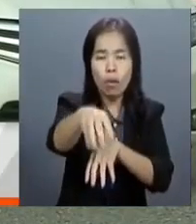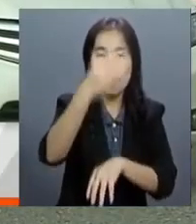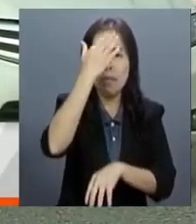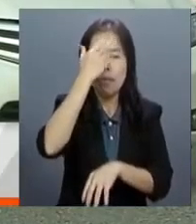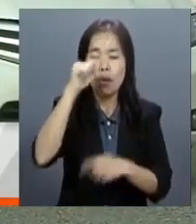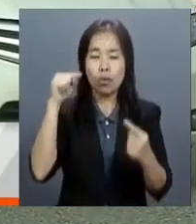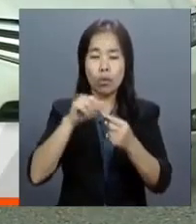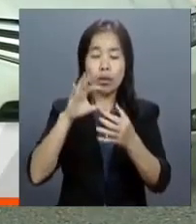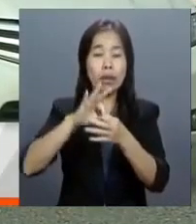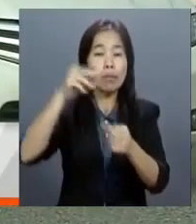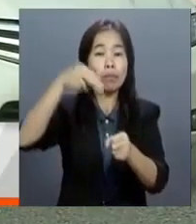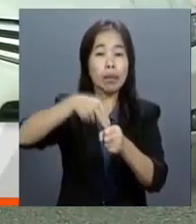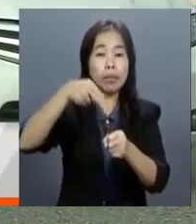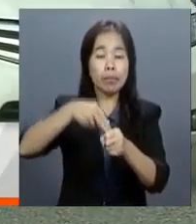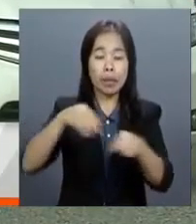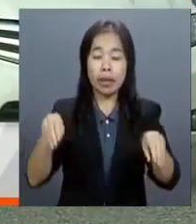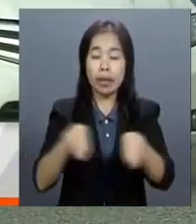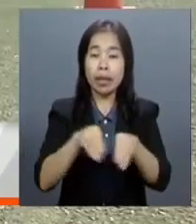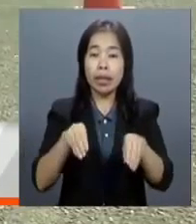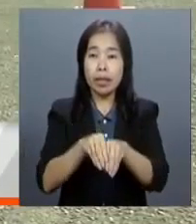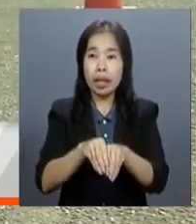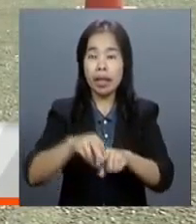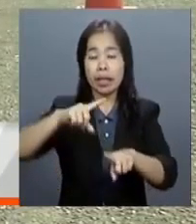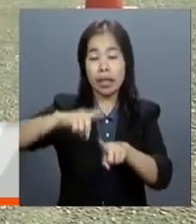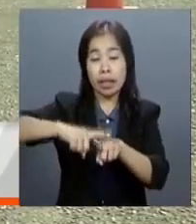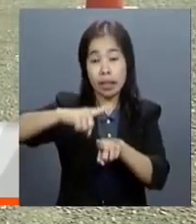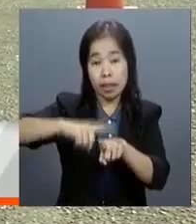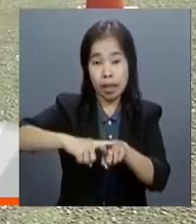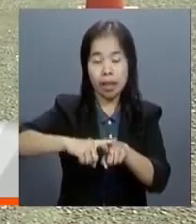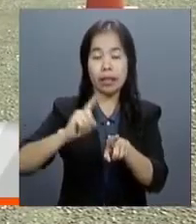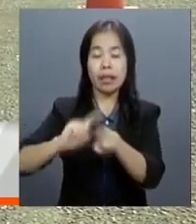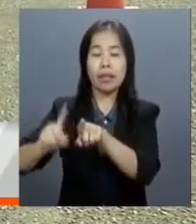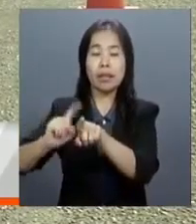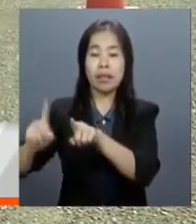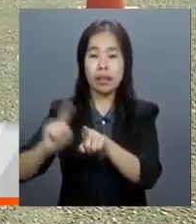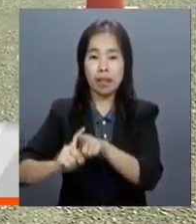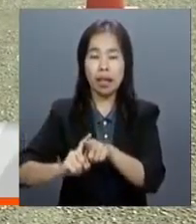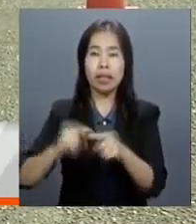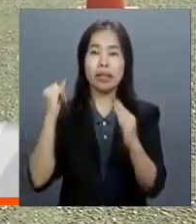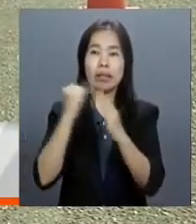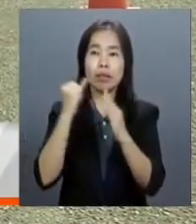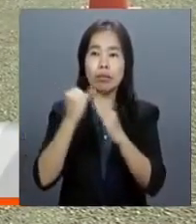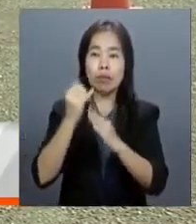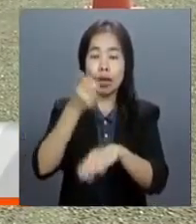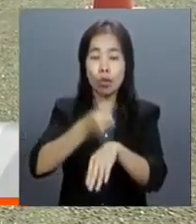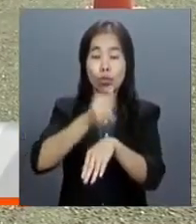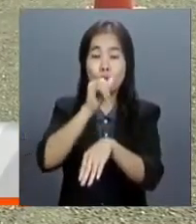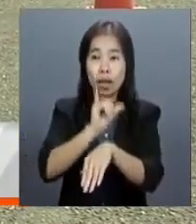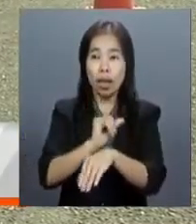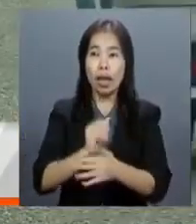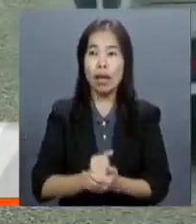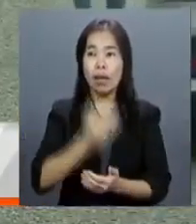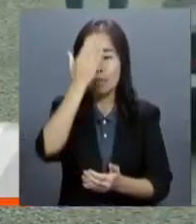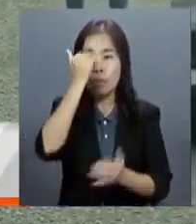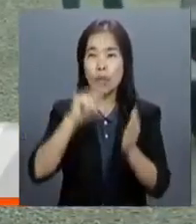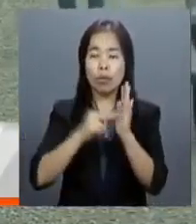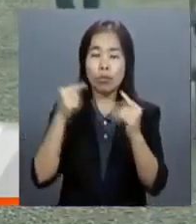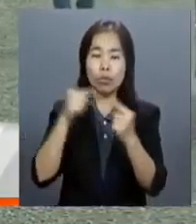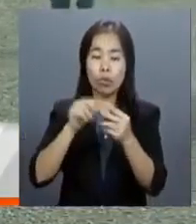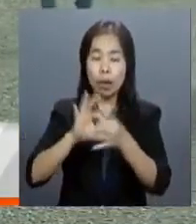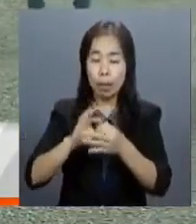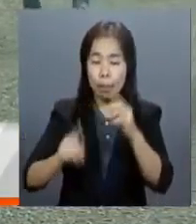โดยเฉพาะบริเวณใกล้กับจุดทางร่วมทางแยกบนถนนพหลโยธินอำเภอวังน้อยจังหวัดพระนครศรีอยุธยามุ่งหน้าสู่ภาคตะวัน